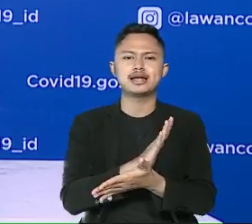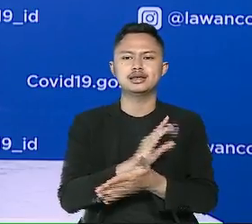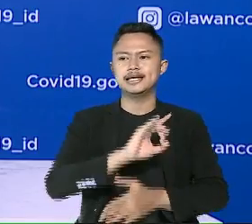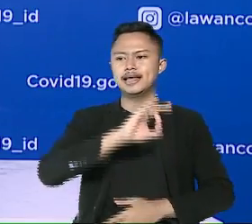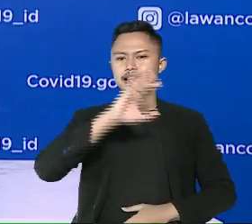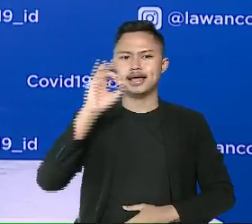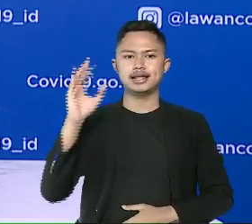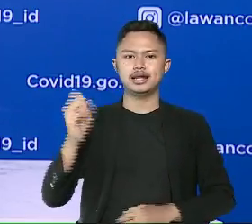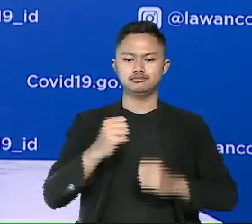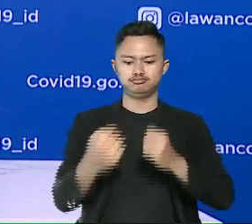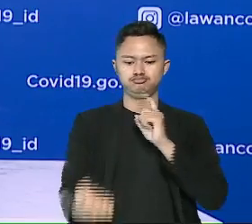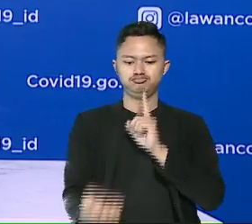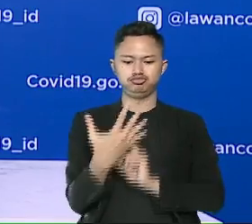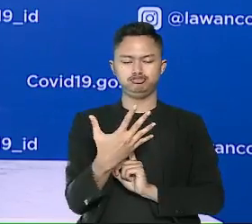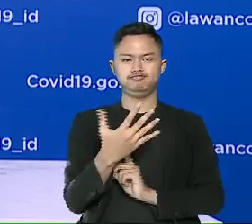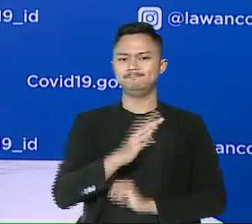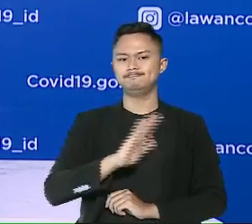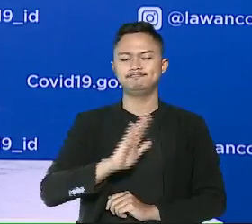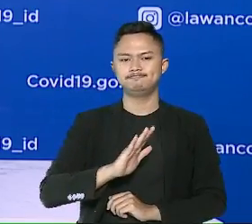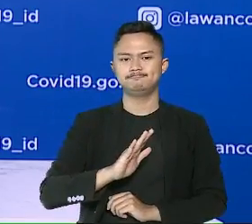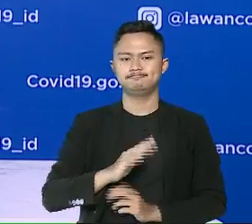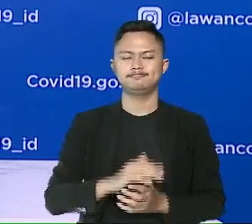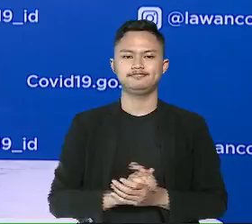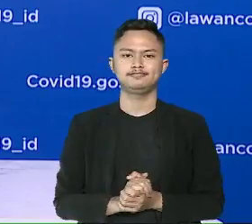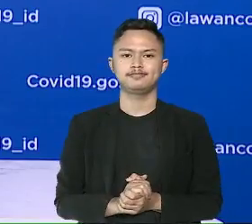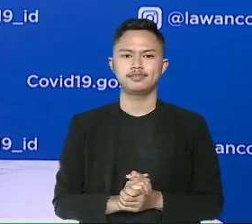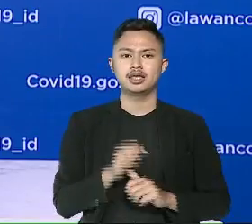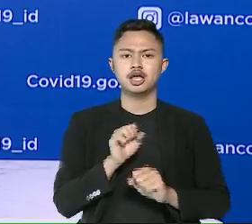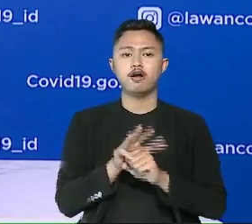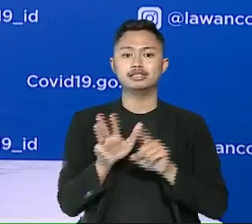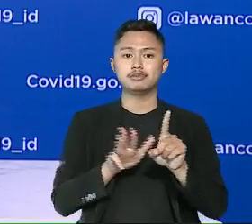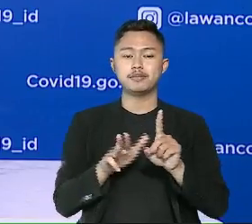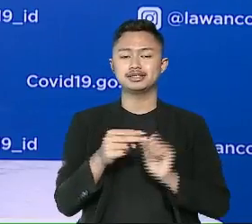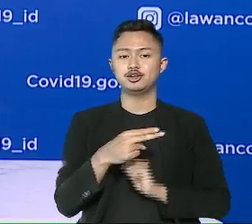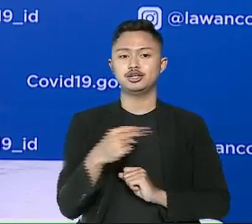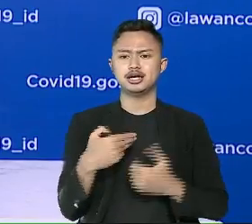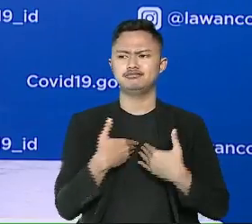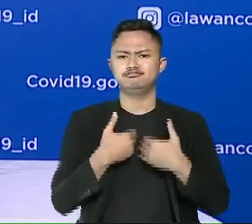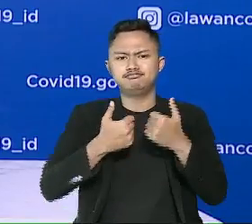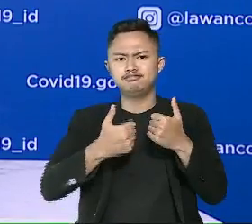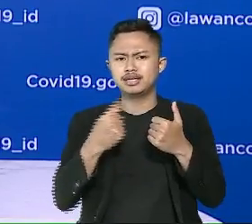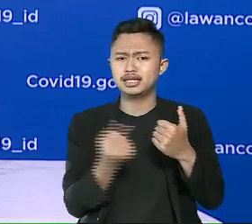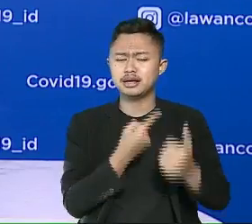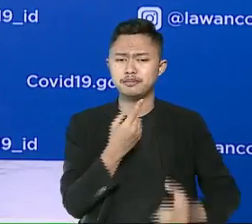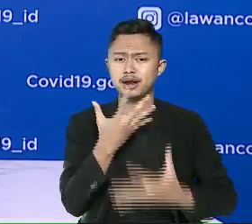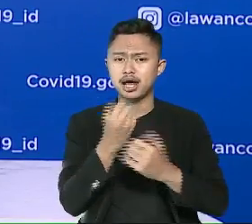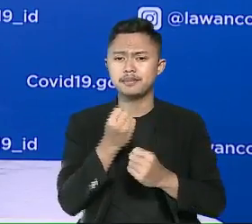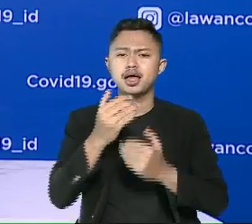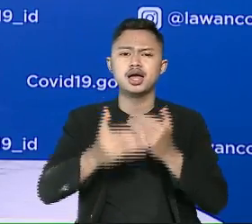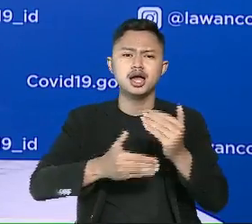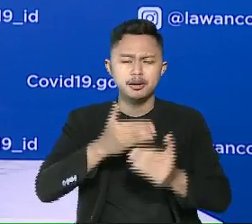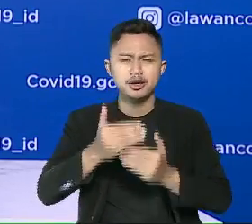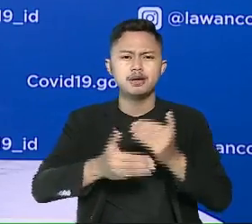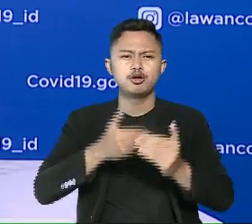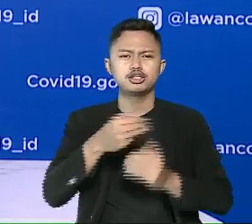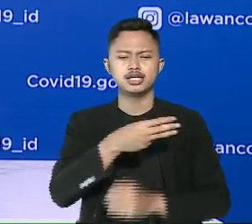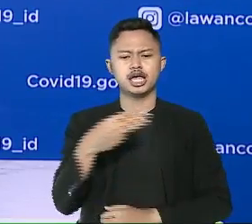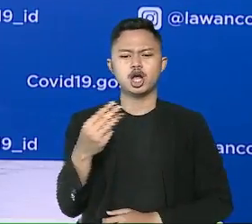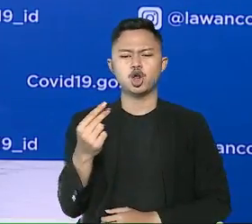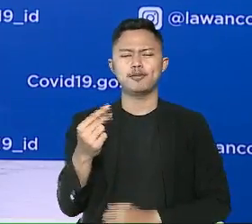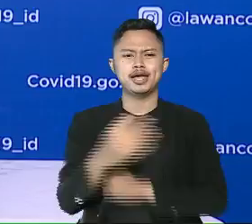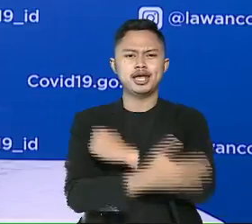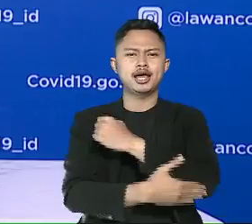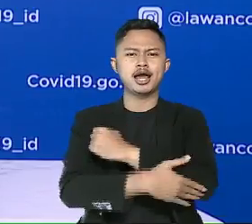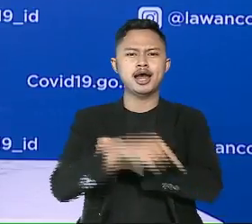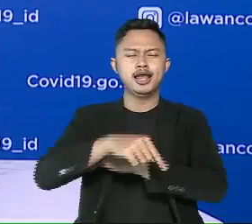penularan. Membaiknya situasi COVID-19 di Indonesia diharapkan dapat mendukung proses pemulihan ekonomi di negara